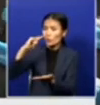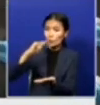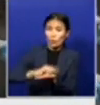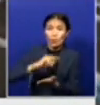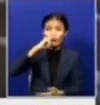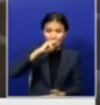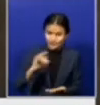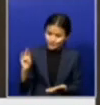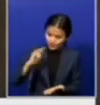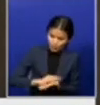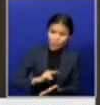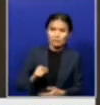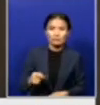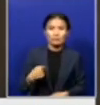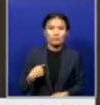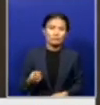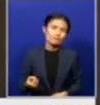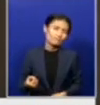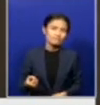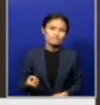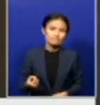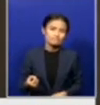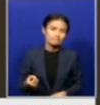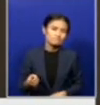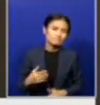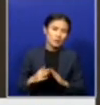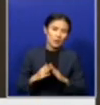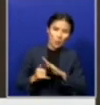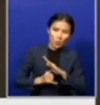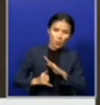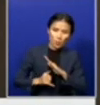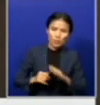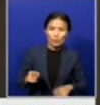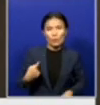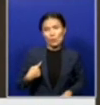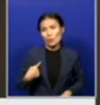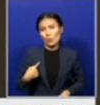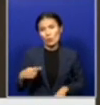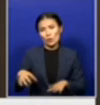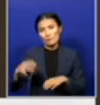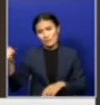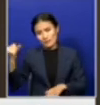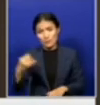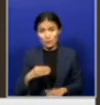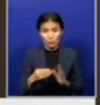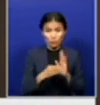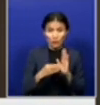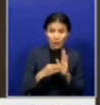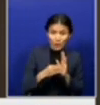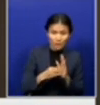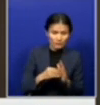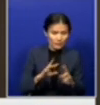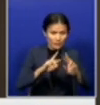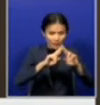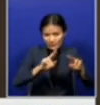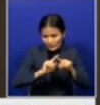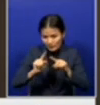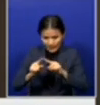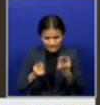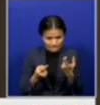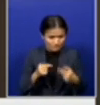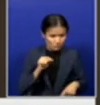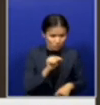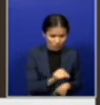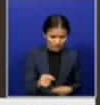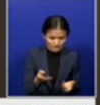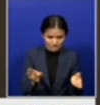ฮะการสั่งปิดกิจการพื้นที่ในกทม.นะฮะก่อนที่จะประกาศม